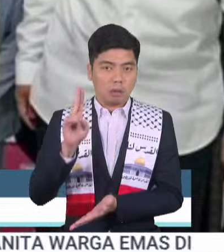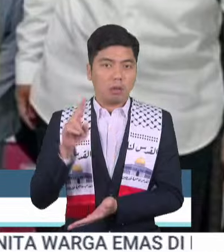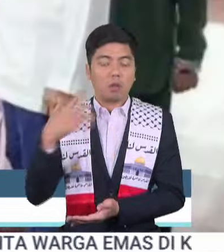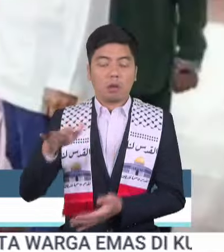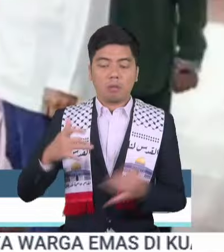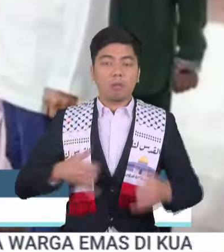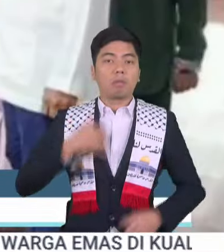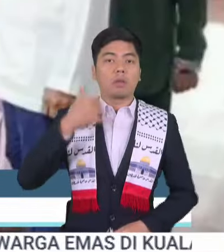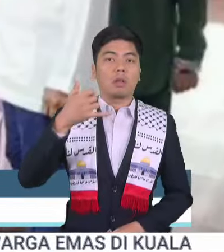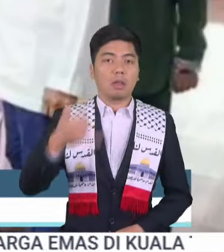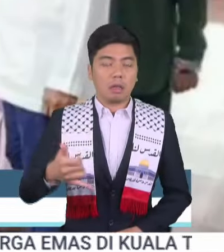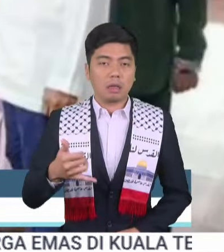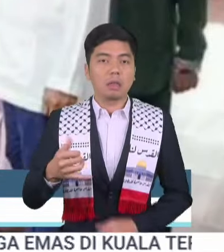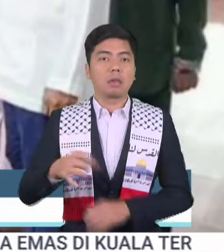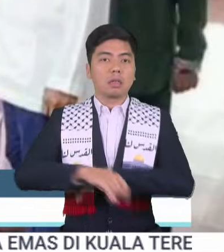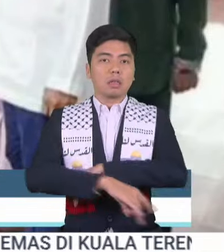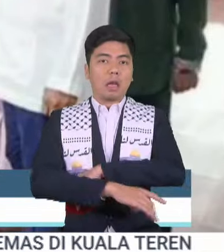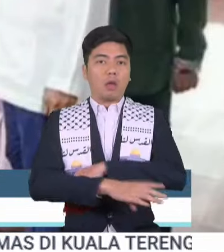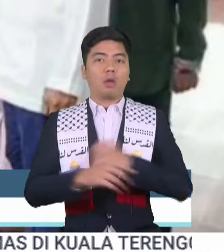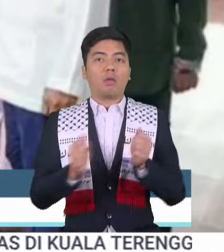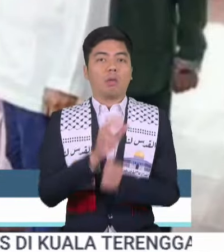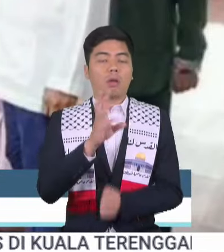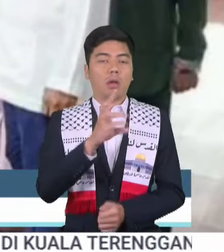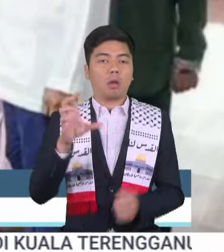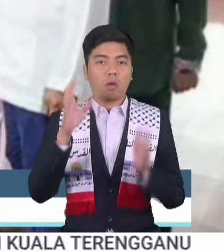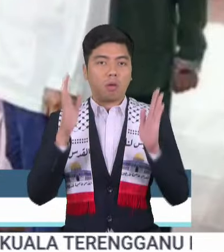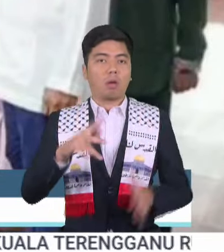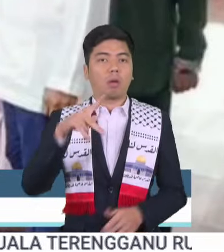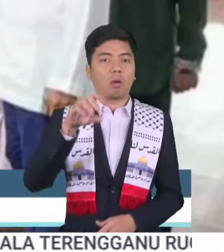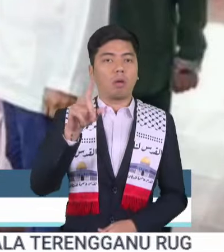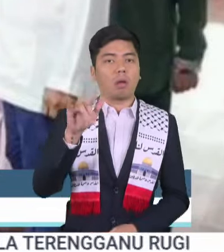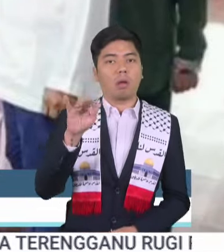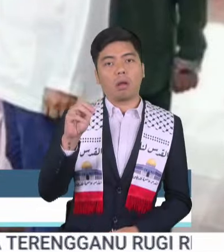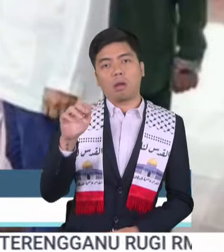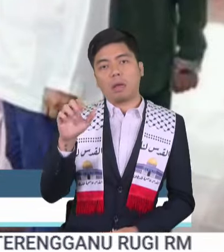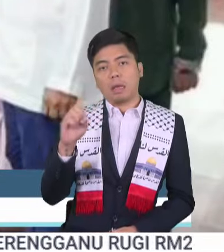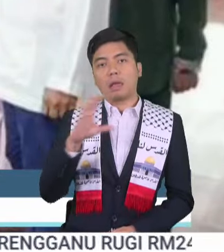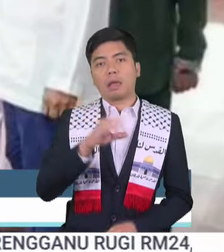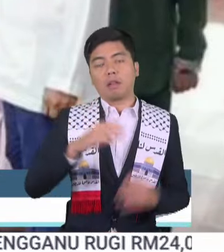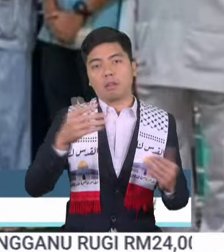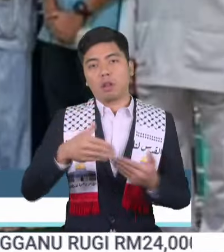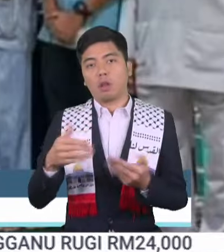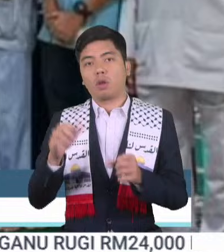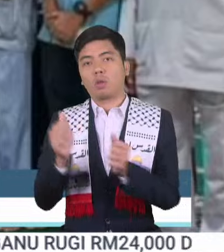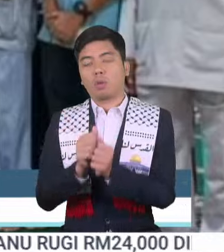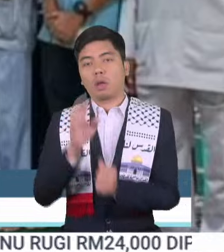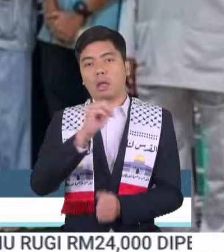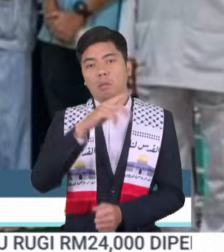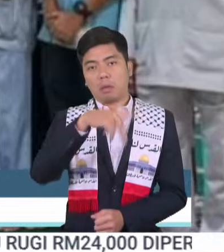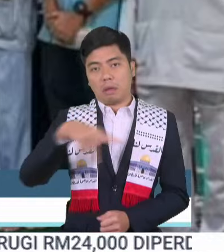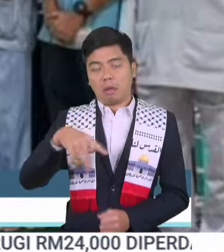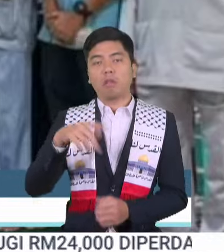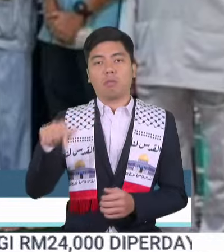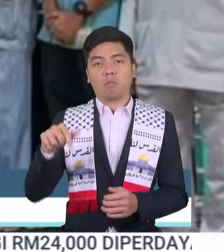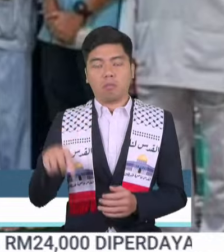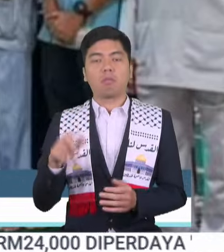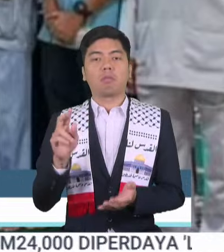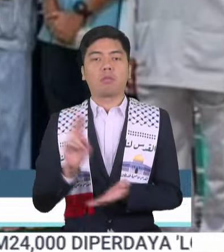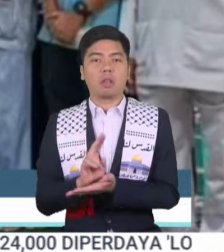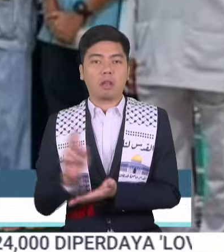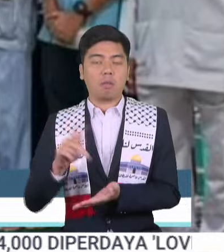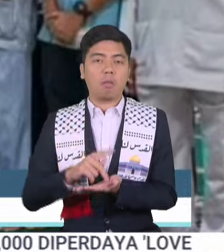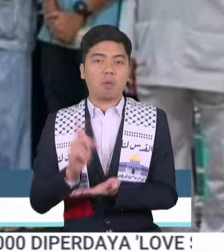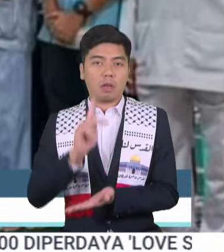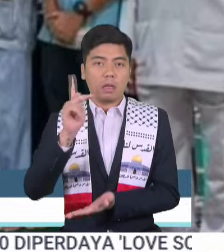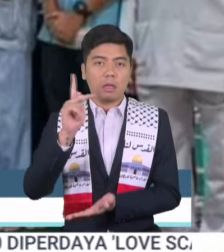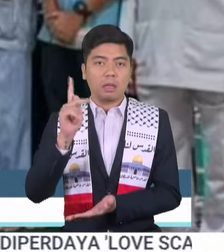kira-kira 600 warga Polimas dan beramal mesra bersama Majlis Perwakilan Pelajar MPP Polimas diketuai Muhammad